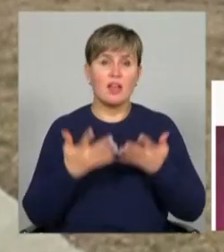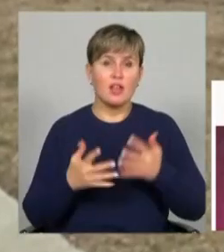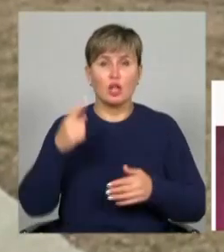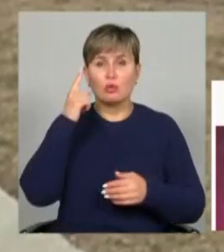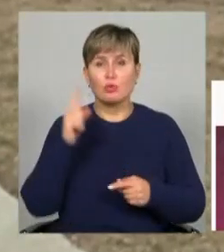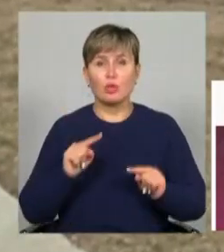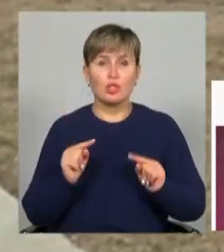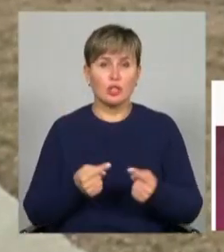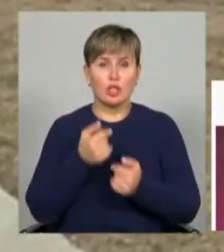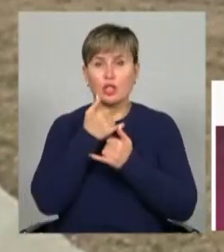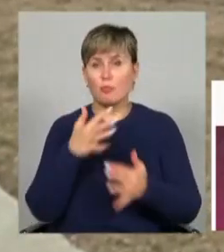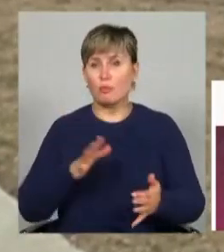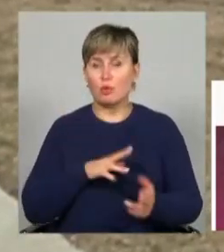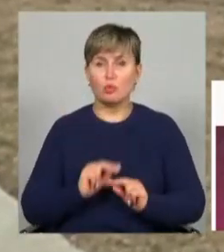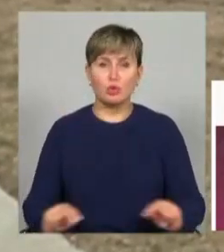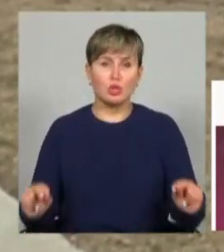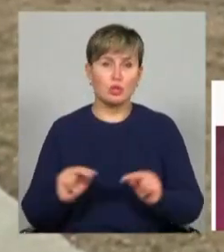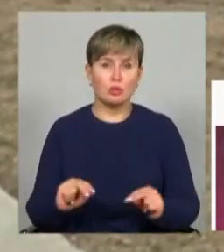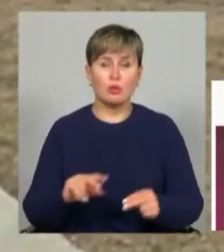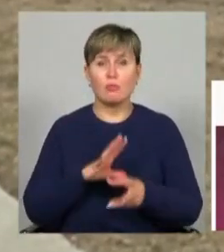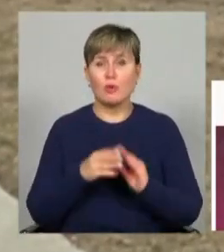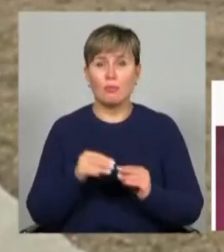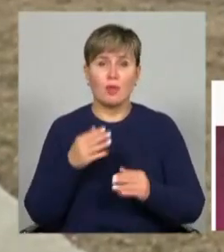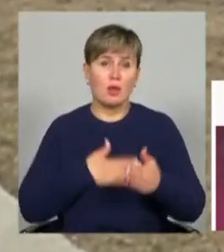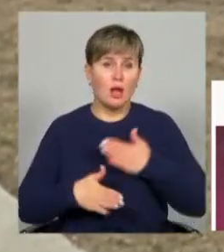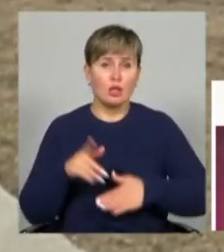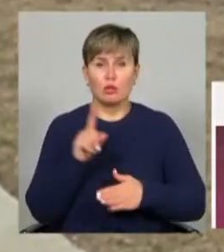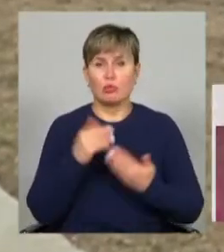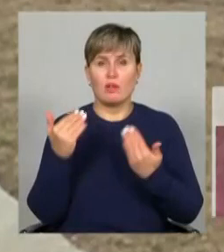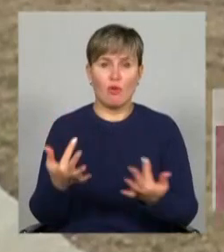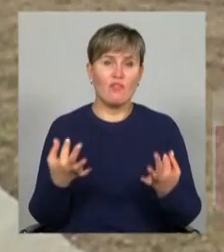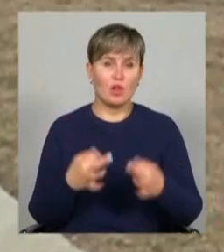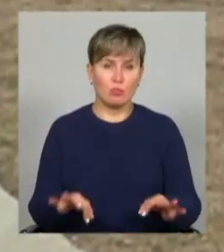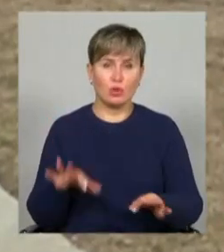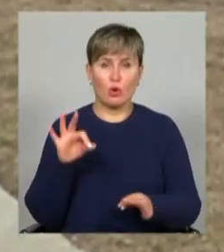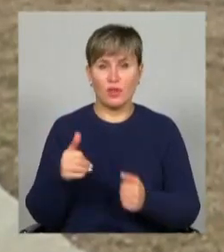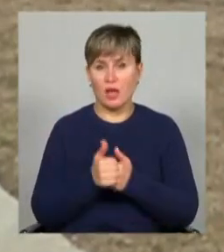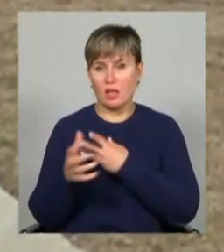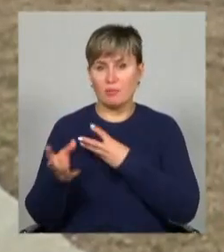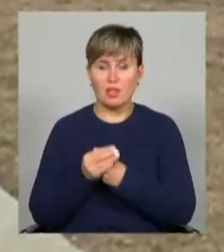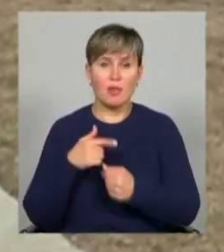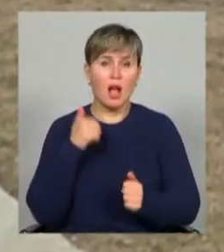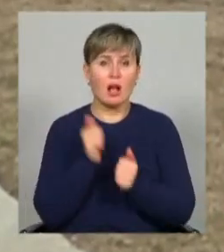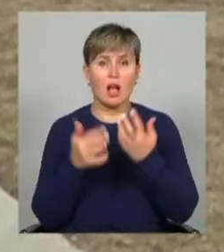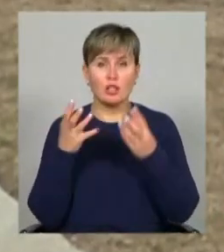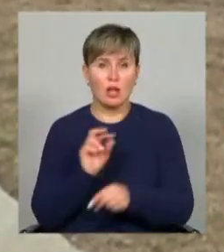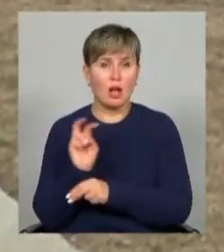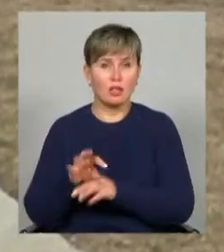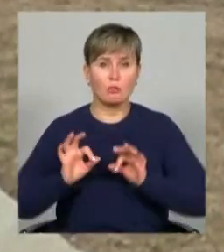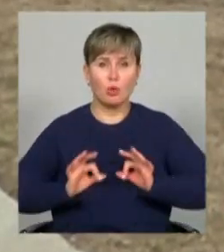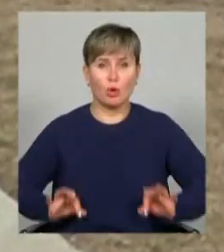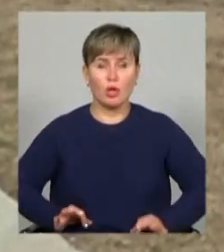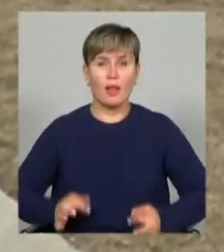что задержанный не может быть учителем. Впрочем, мы просто рады тому, что его выпустили. Он рядом с нами. Я каждый день ходила в